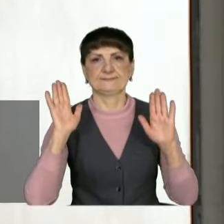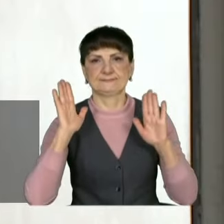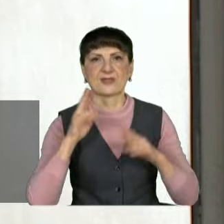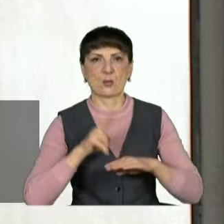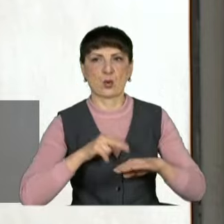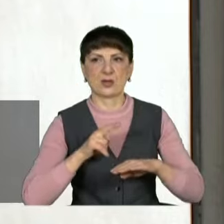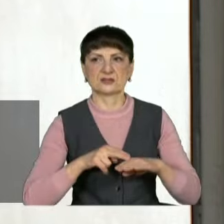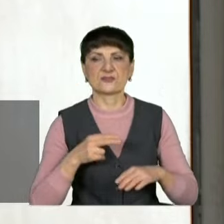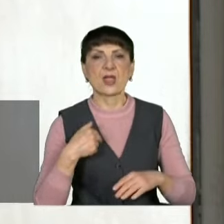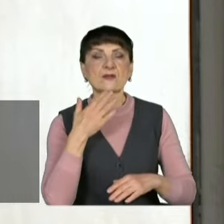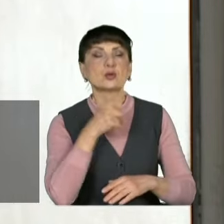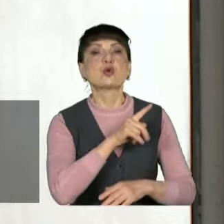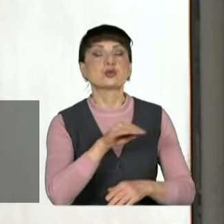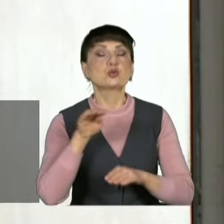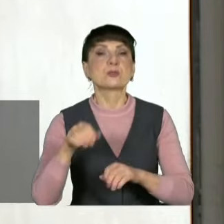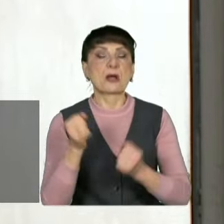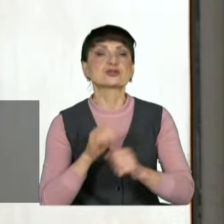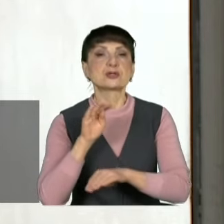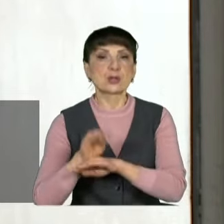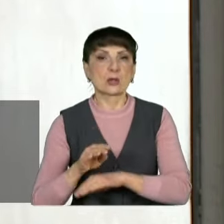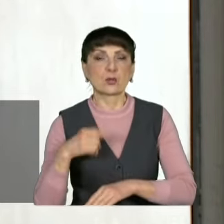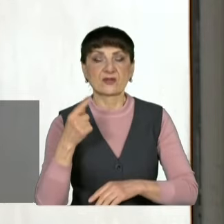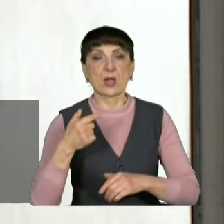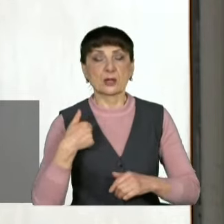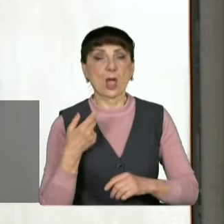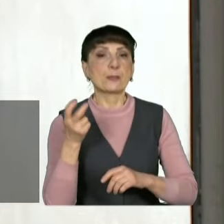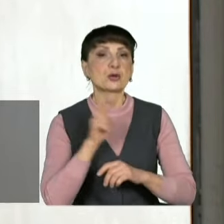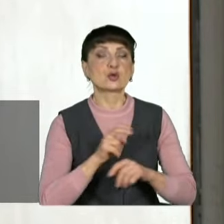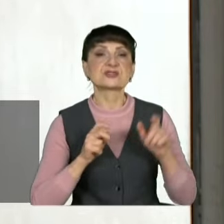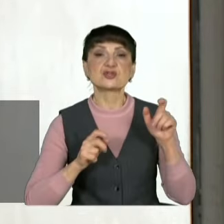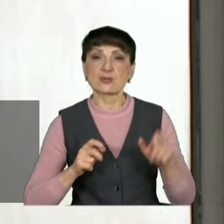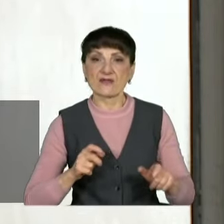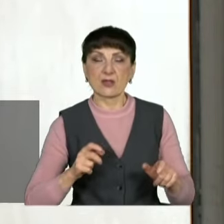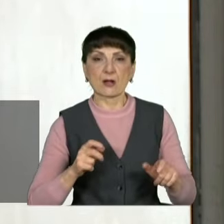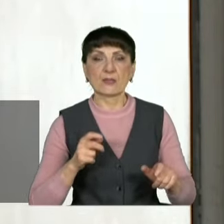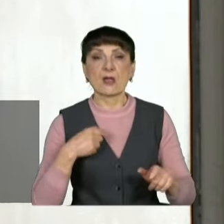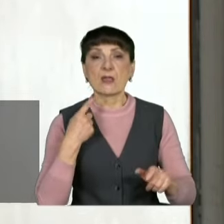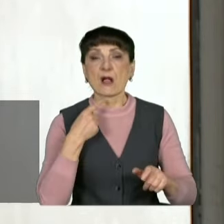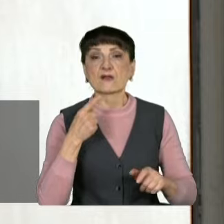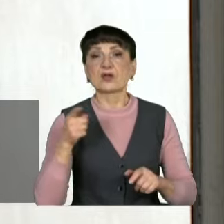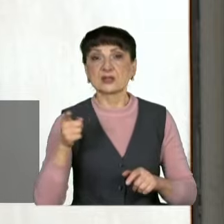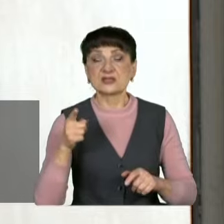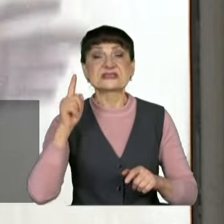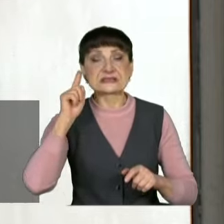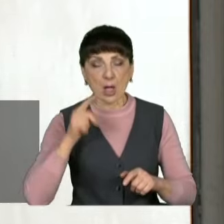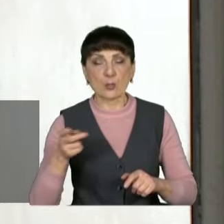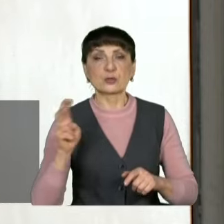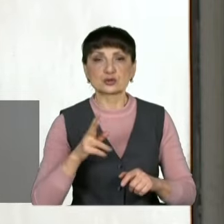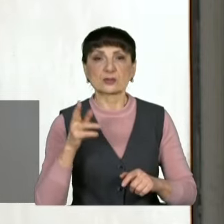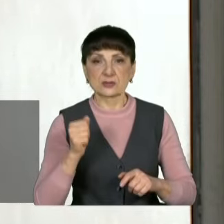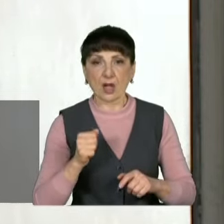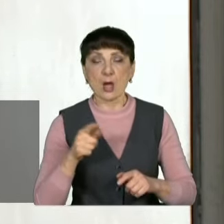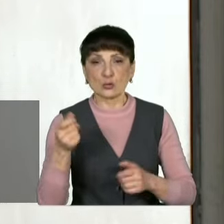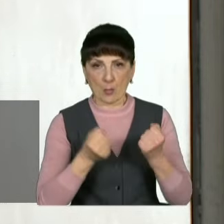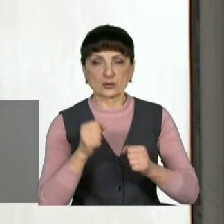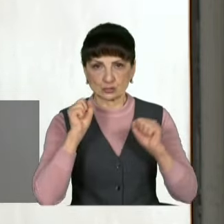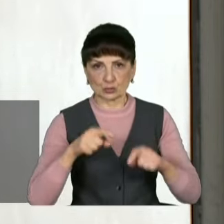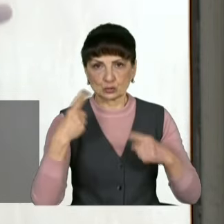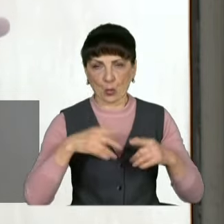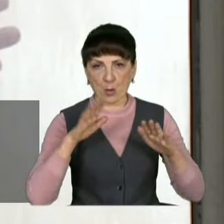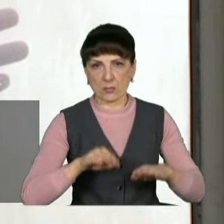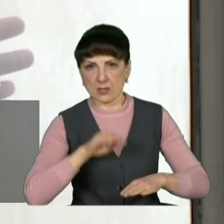чем ты здесь стоишь, говорю. Он мне сказал, что я пришел за пациентом. Я говорю, да, знаешь, что ты за пациентом пришел? У машины же можно, вон